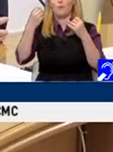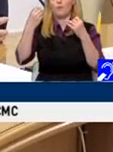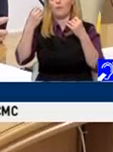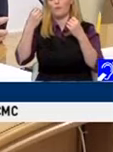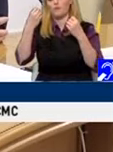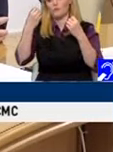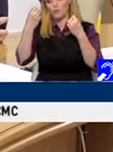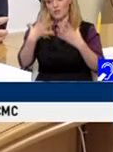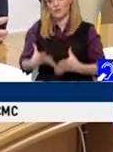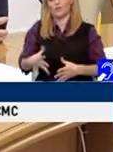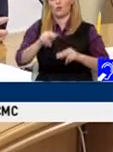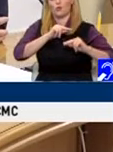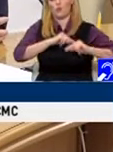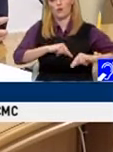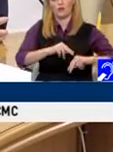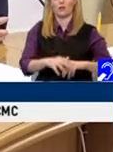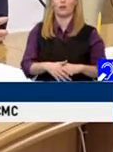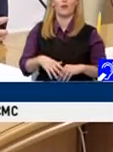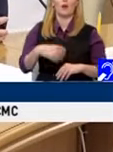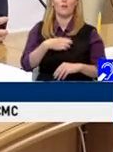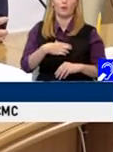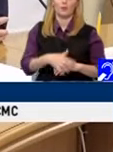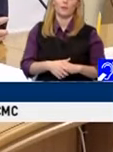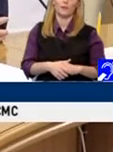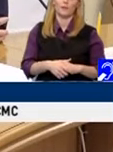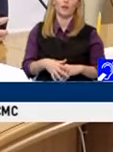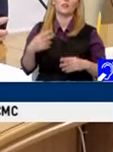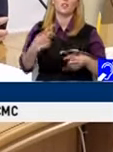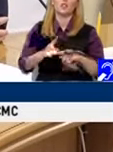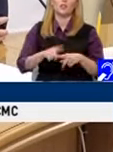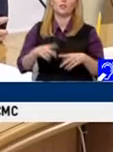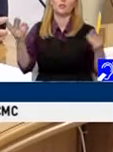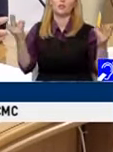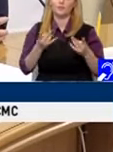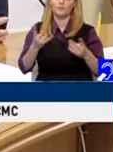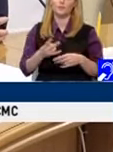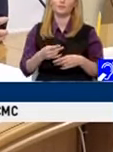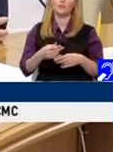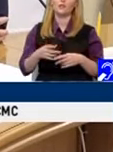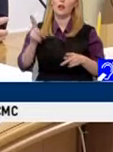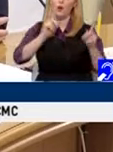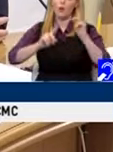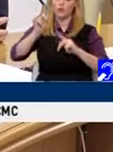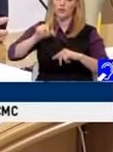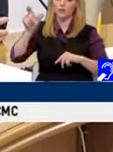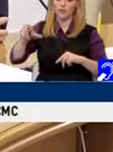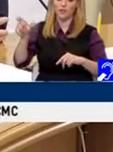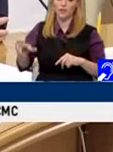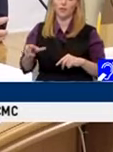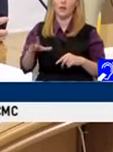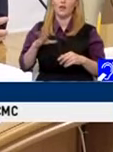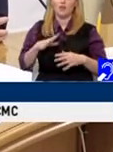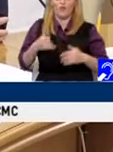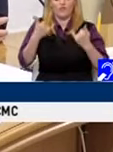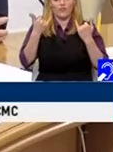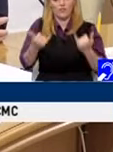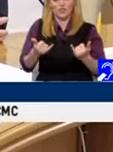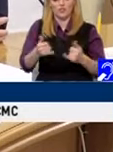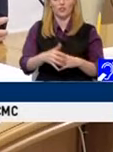mediu angajaților primăriei și de aceea ar trebui ca consilierii să-și onoreze